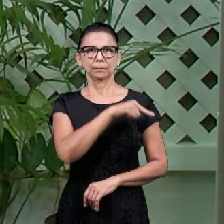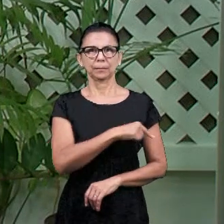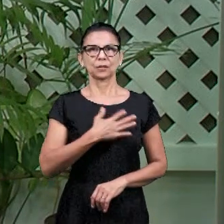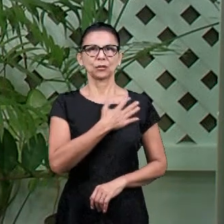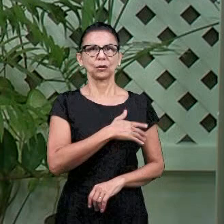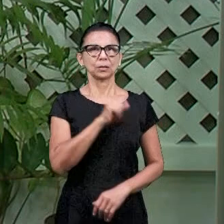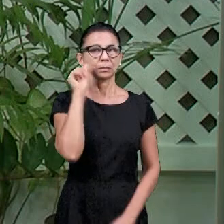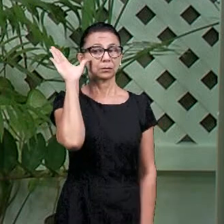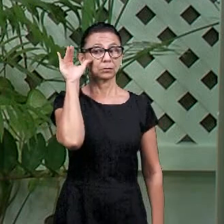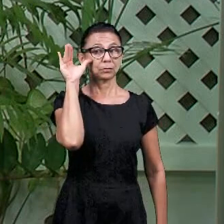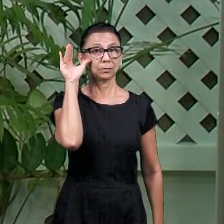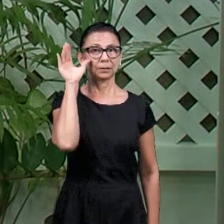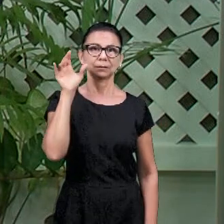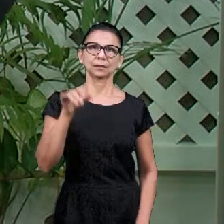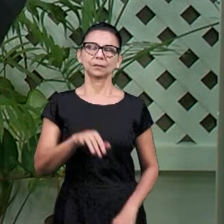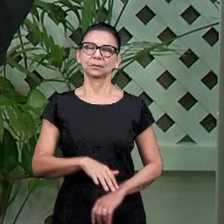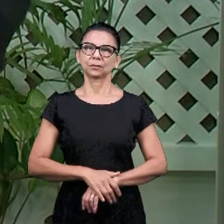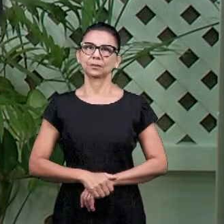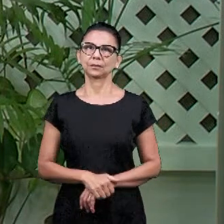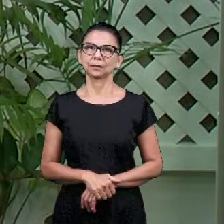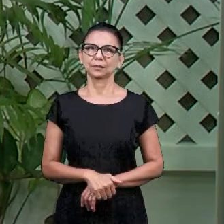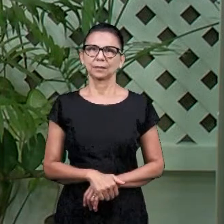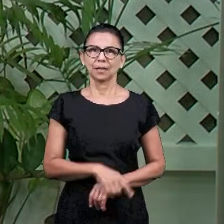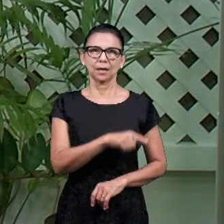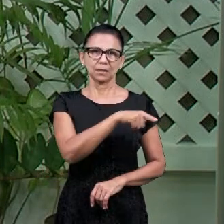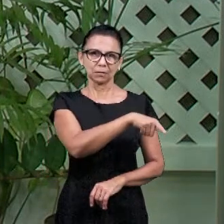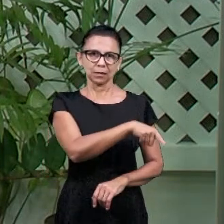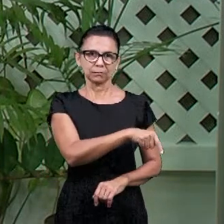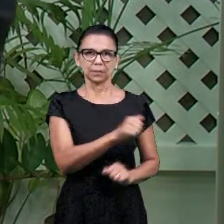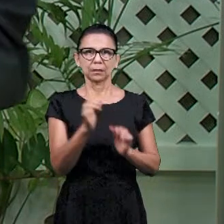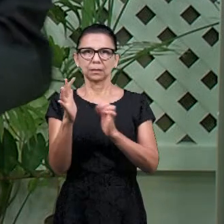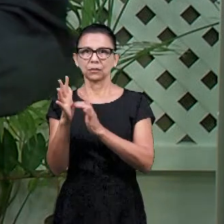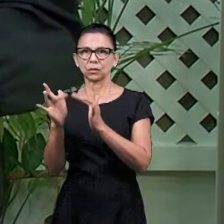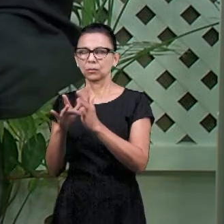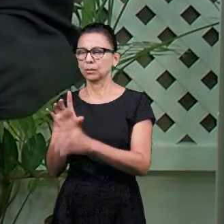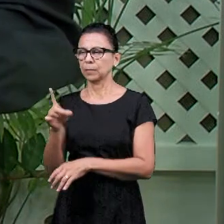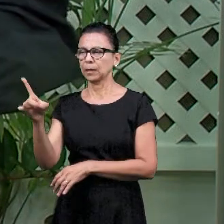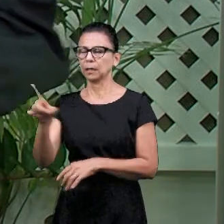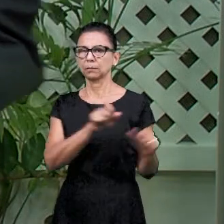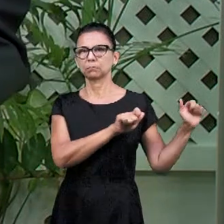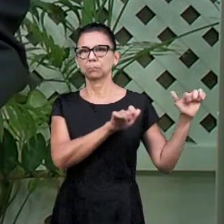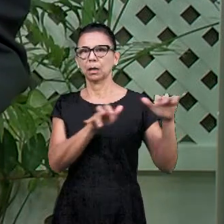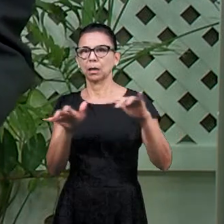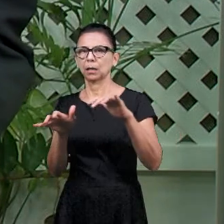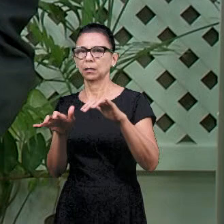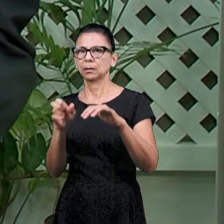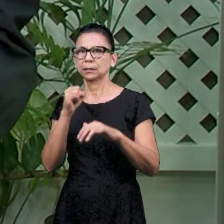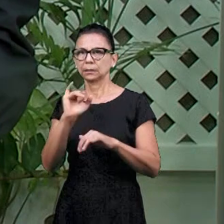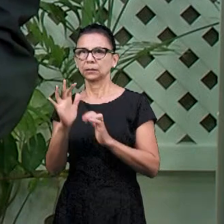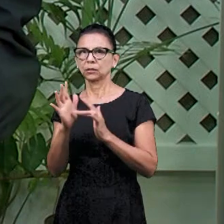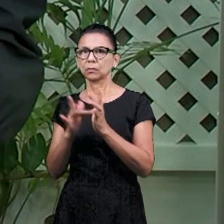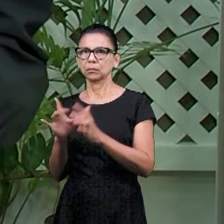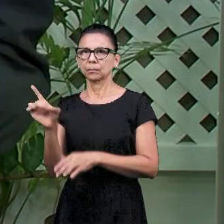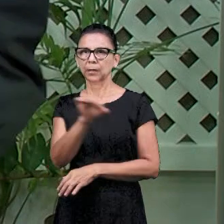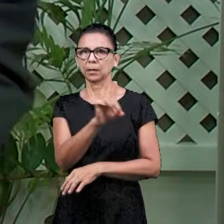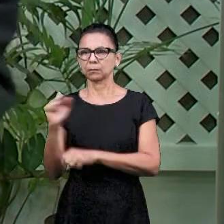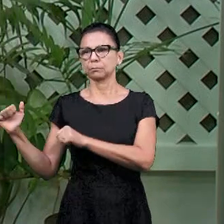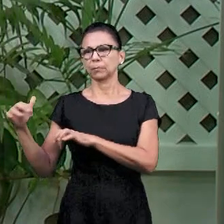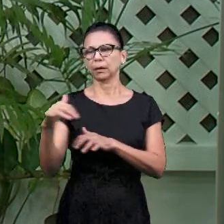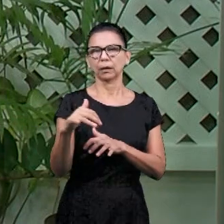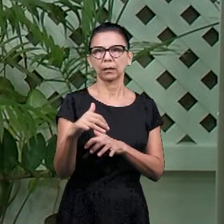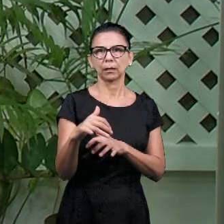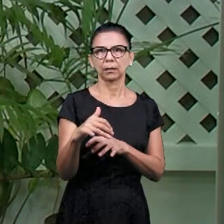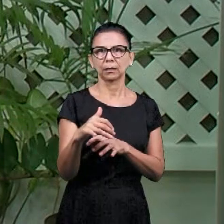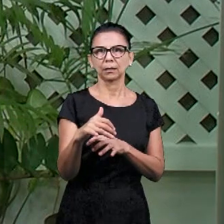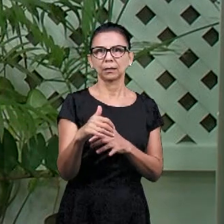foule, elle fait quoi? La curiosité, des curieux. Jésus allait d'un côté, ils allaient avec lui. Parce qu'ils